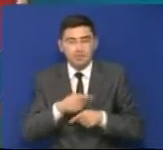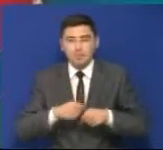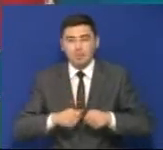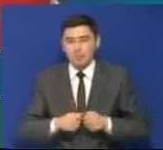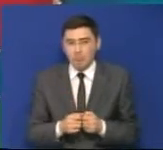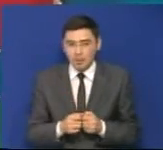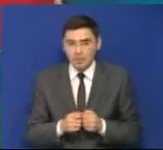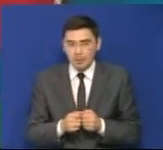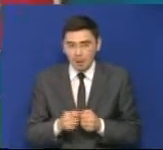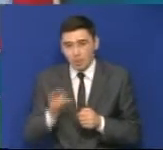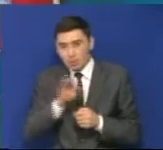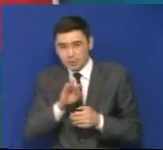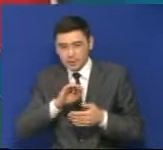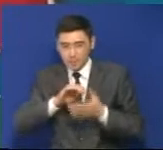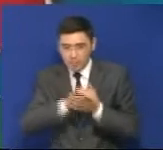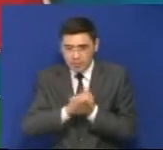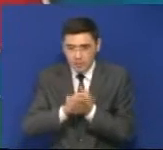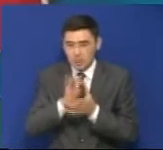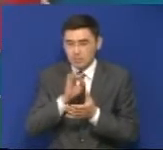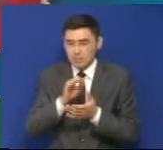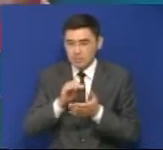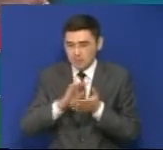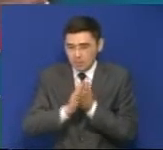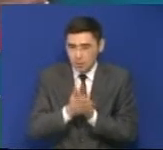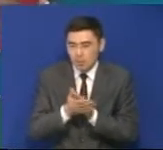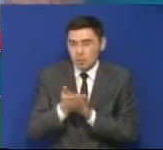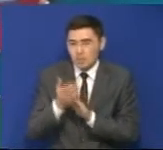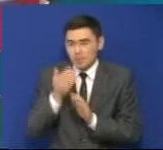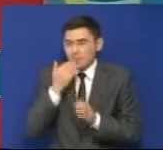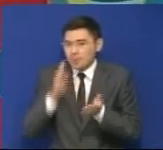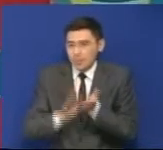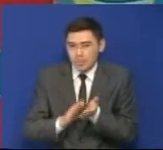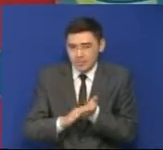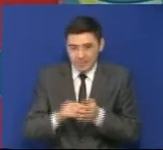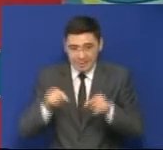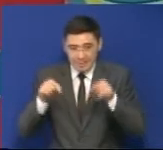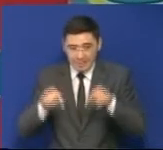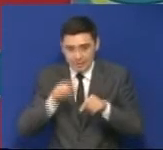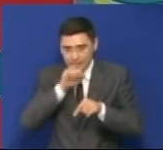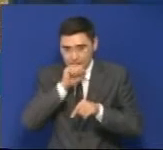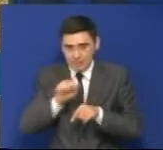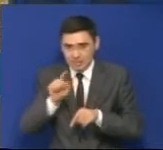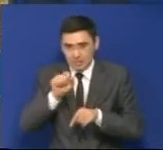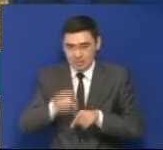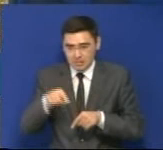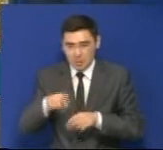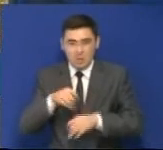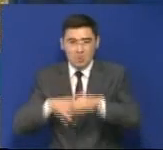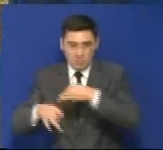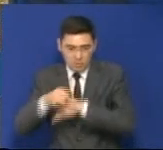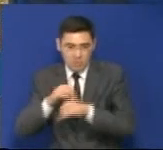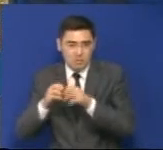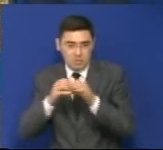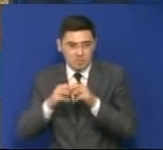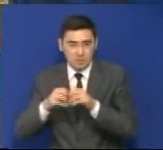берекелі келісімге, ынтымақтастық жайлы ымыраға қалайша келгеніне тек осы бөлме куә. Это хорошая